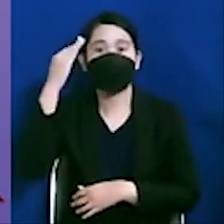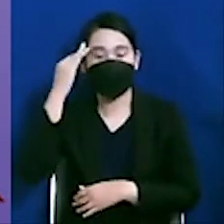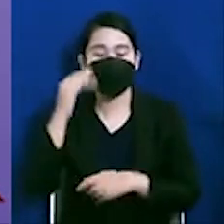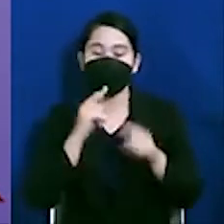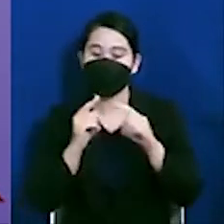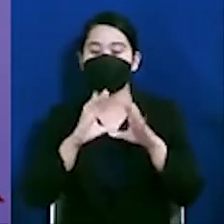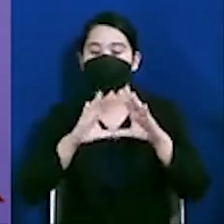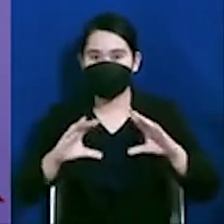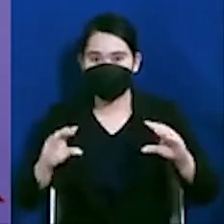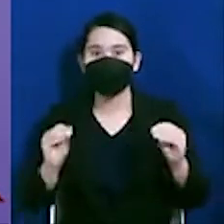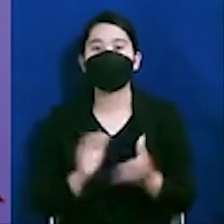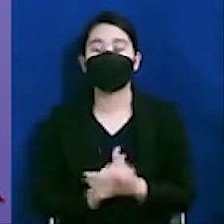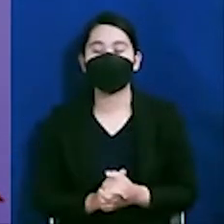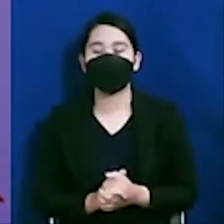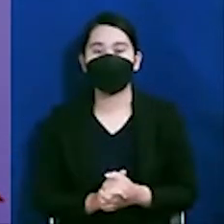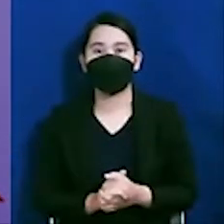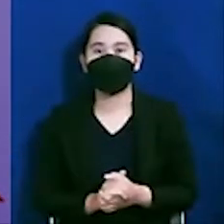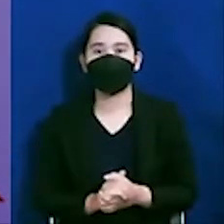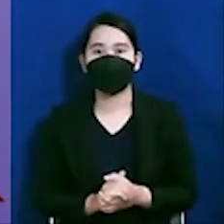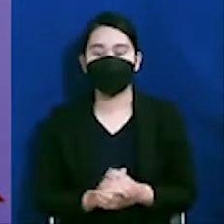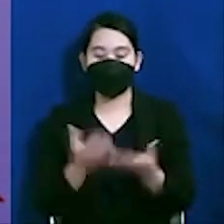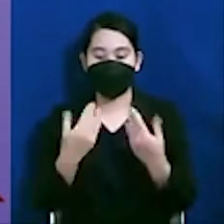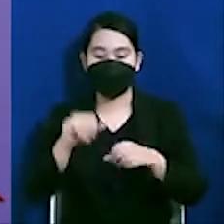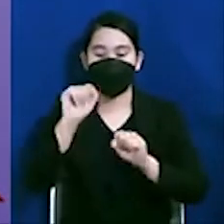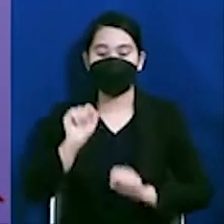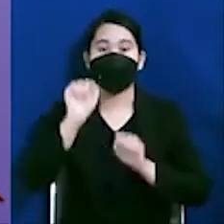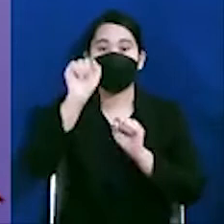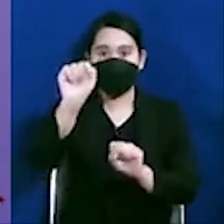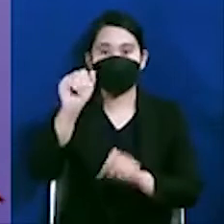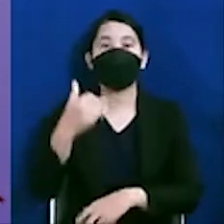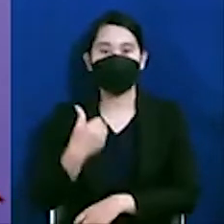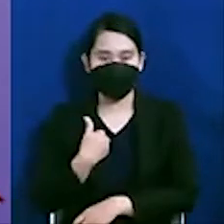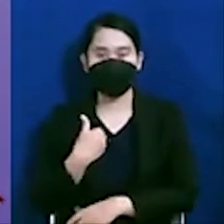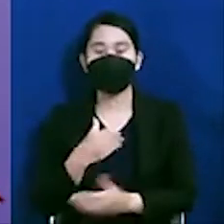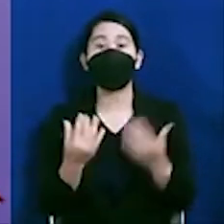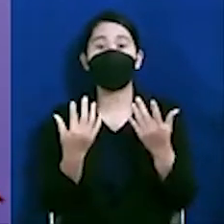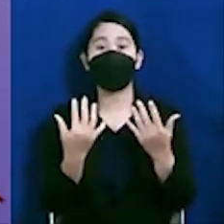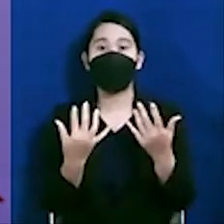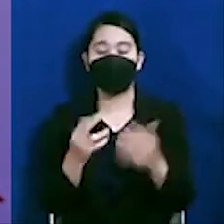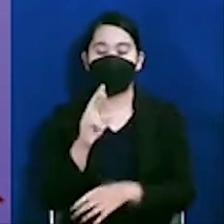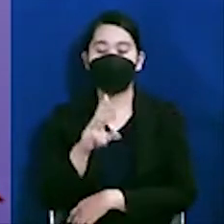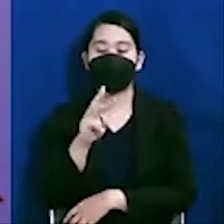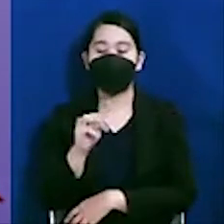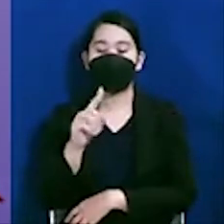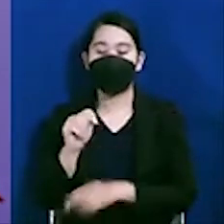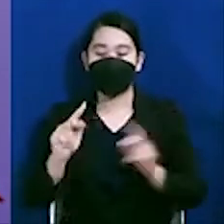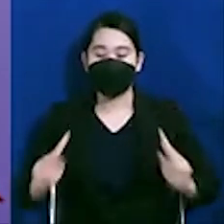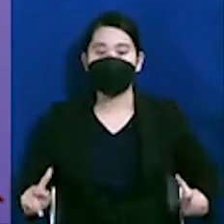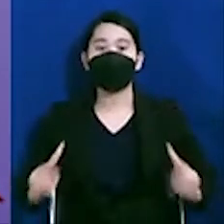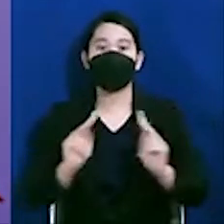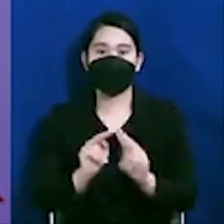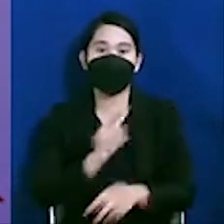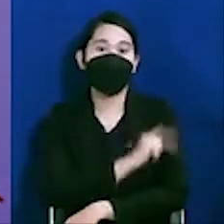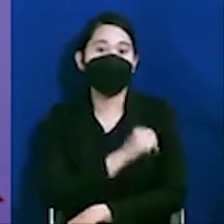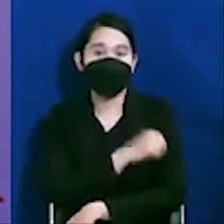และก็ได้ประกาศมาแล้วนะครับซึ่งเดี๋ยวจะทำน้ำตีก็จะประกาศกระทรวงสาสุขนะครับ